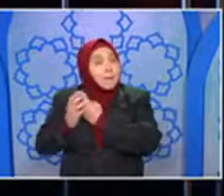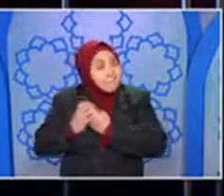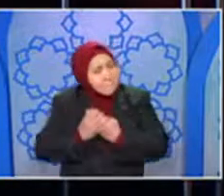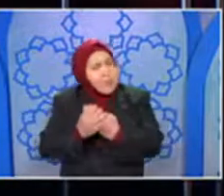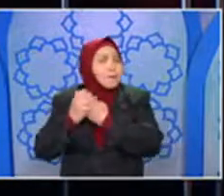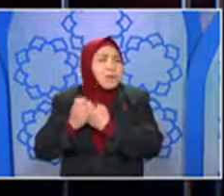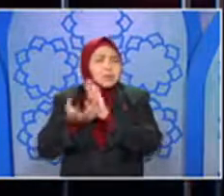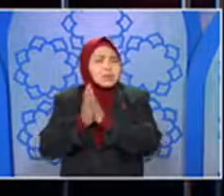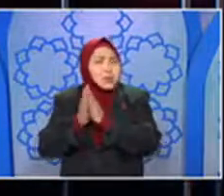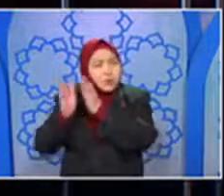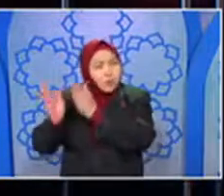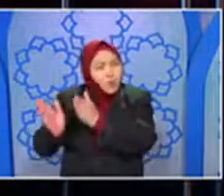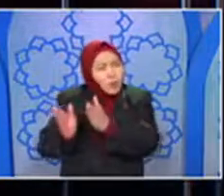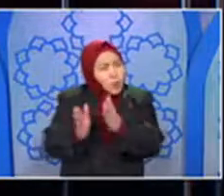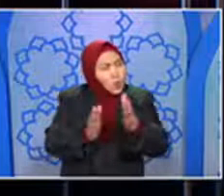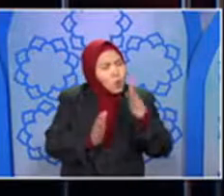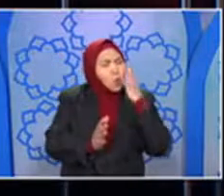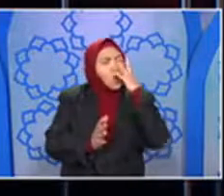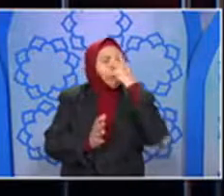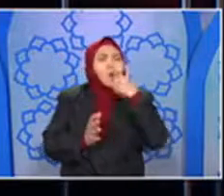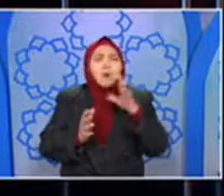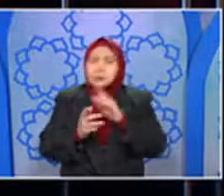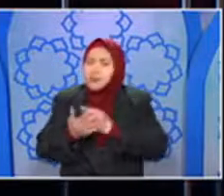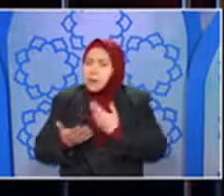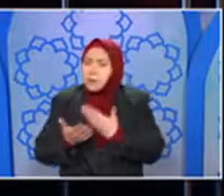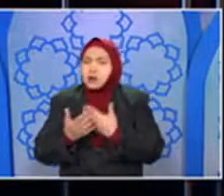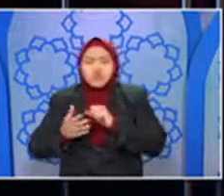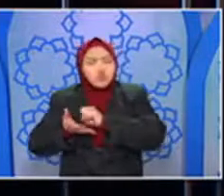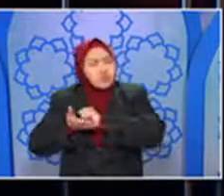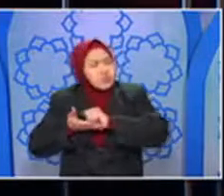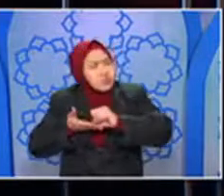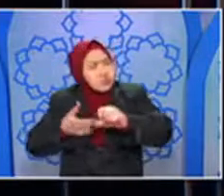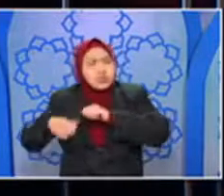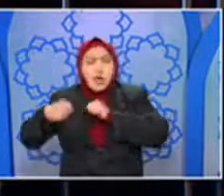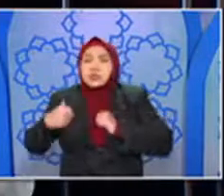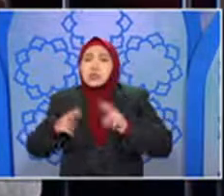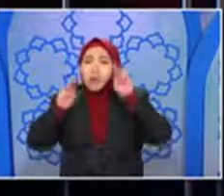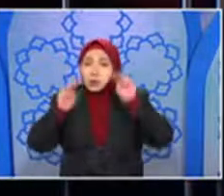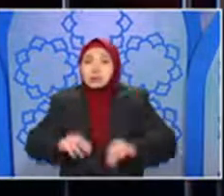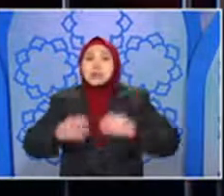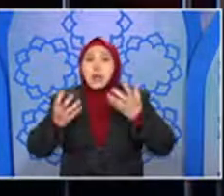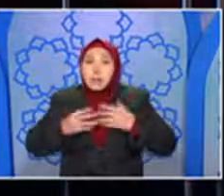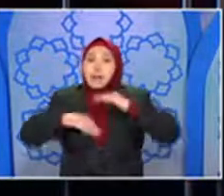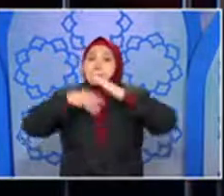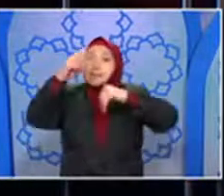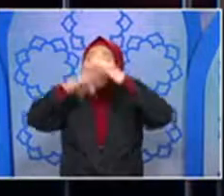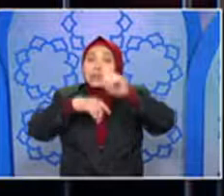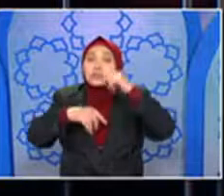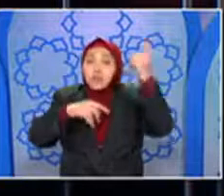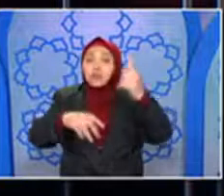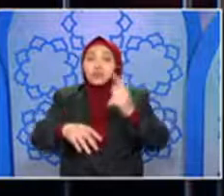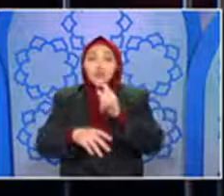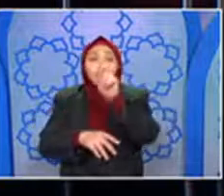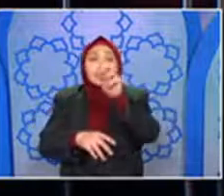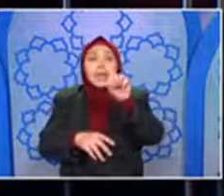menjadi susunan yang indah sehingga sucinya hati manusia mampu membina bersama satu tamadun. Ini